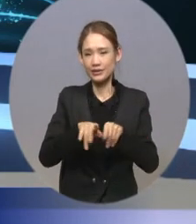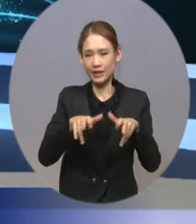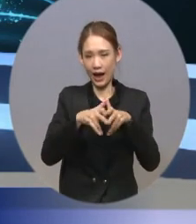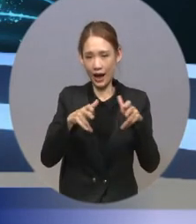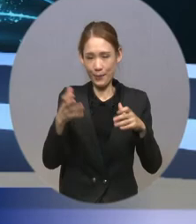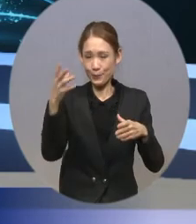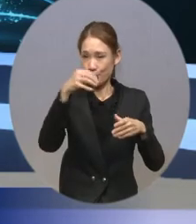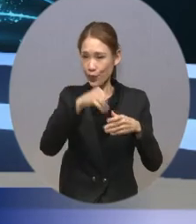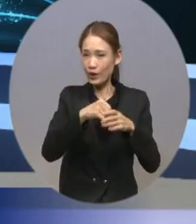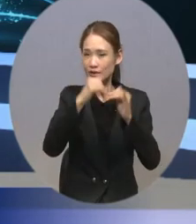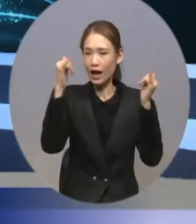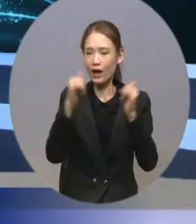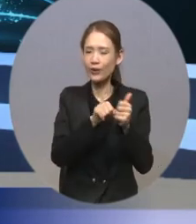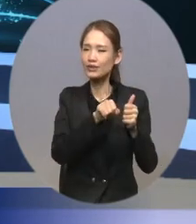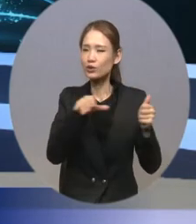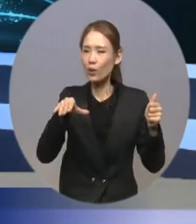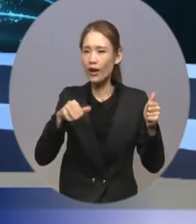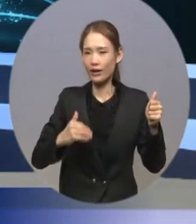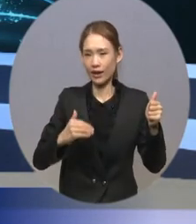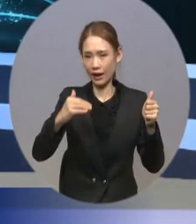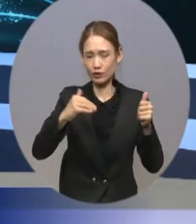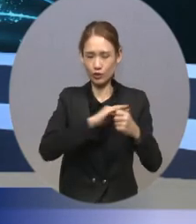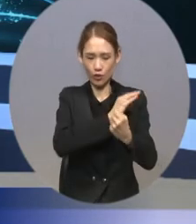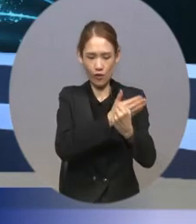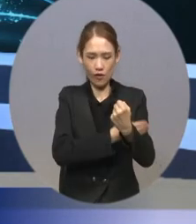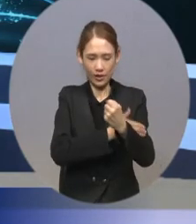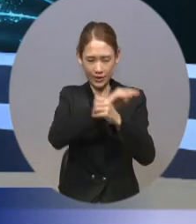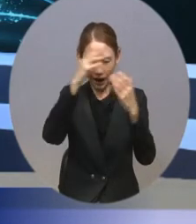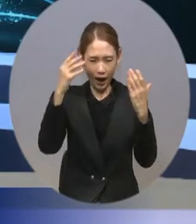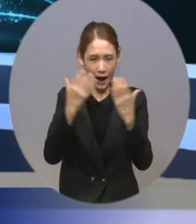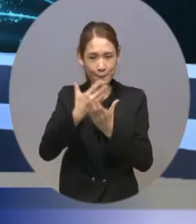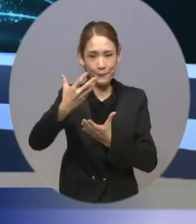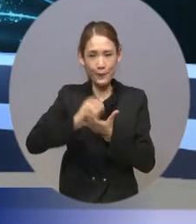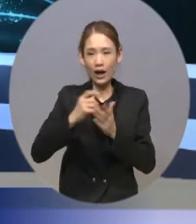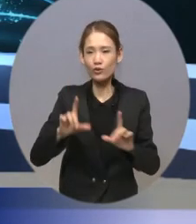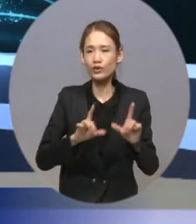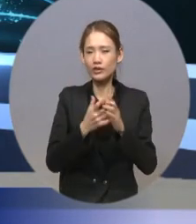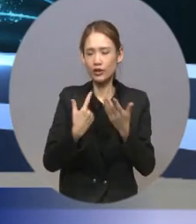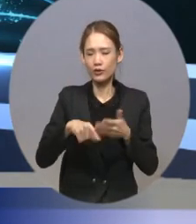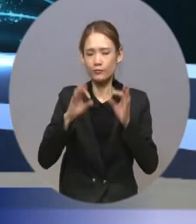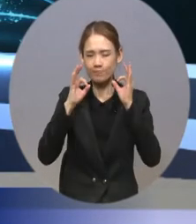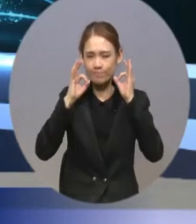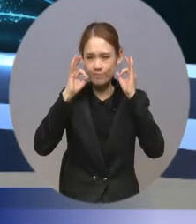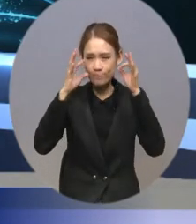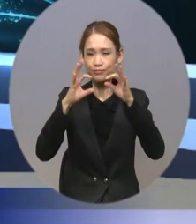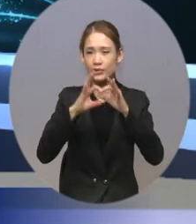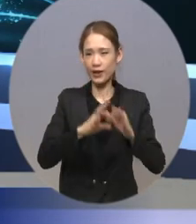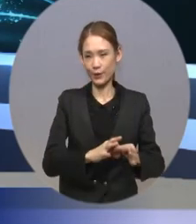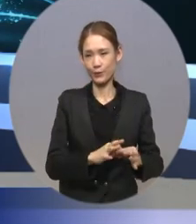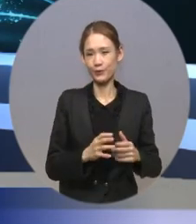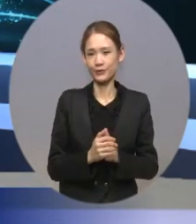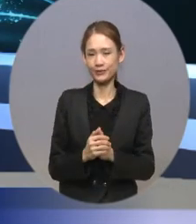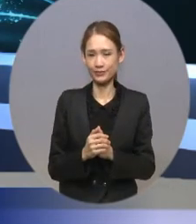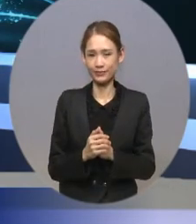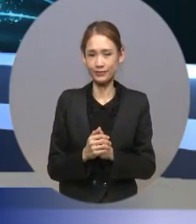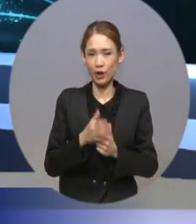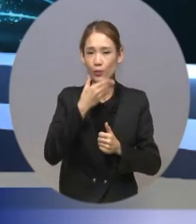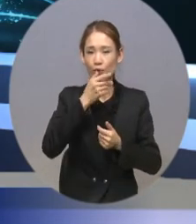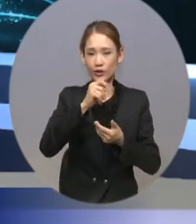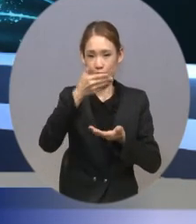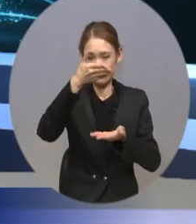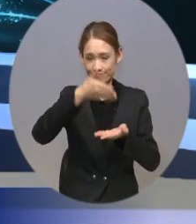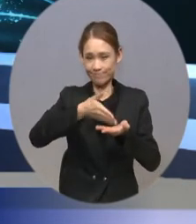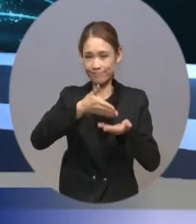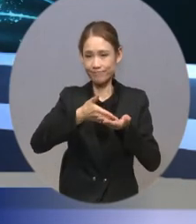장애인을 포함한 사회의 소외계층의 권리가 모두 실현될 수 있도록 최선의 노력을 계속하겠습니다. 이상 복지TV